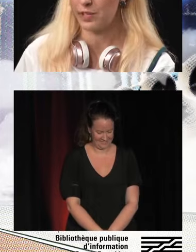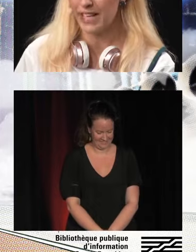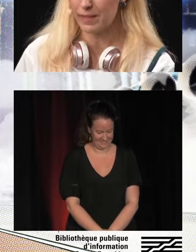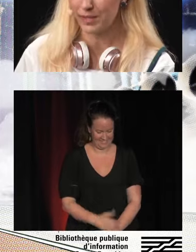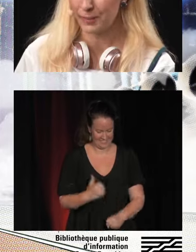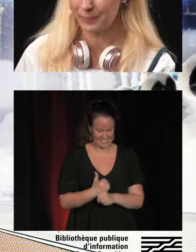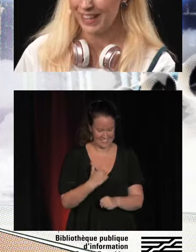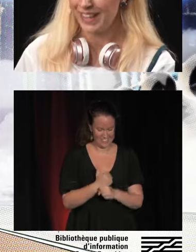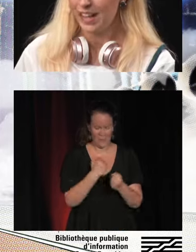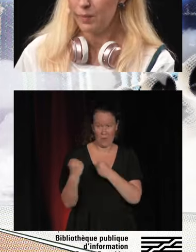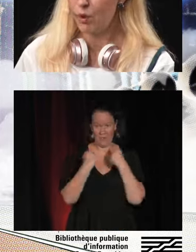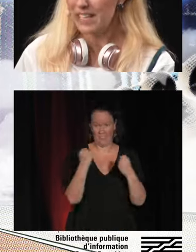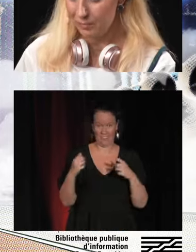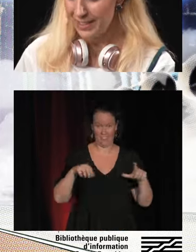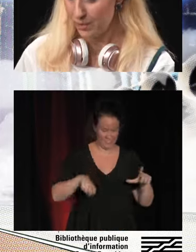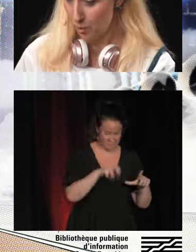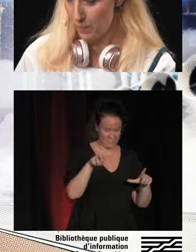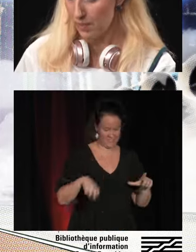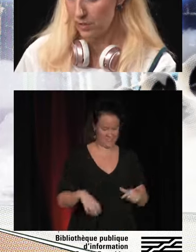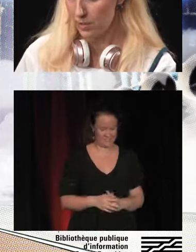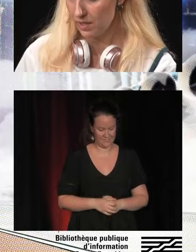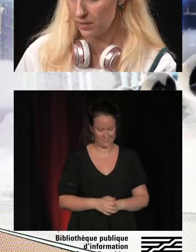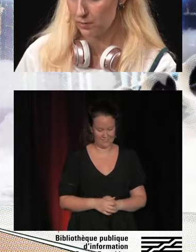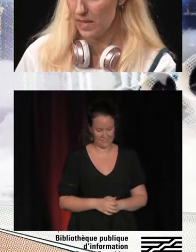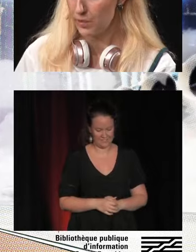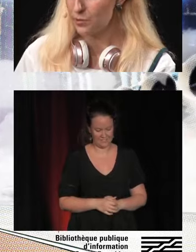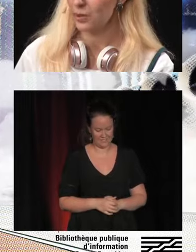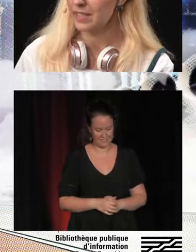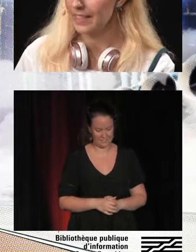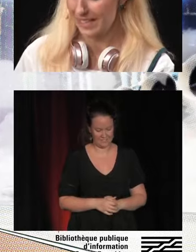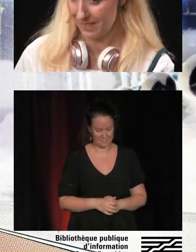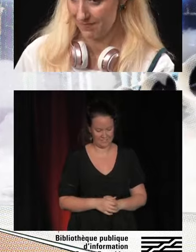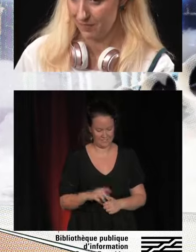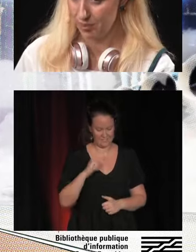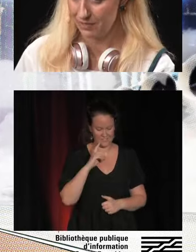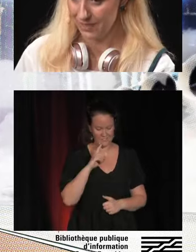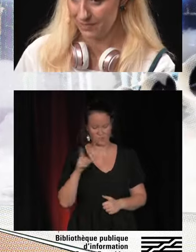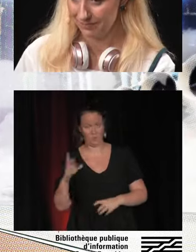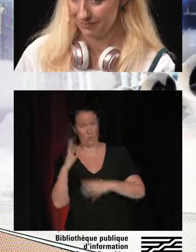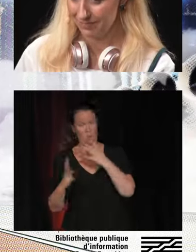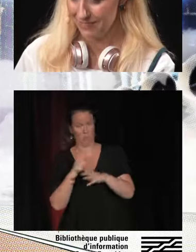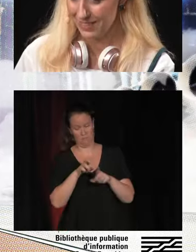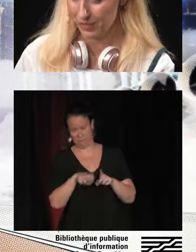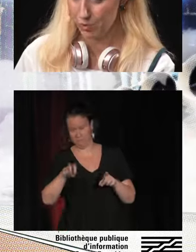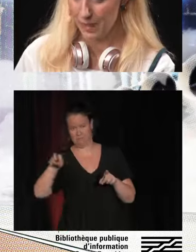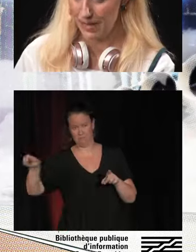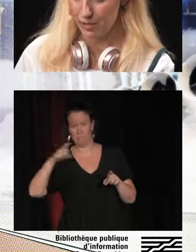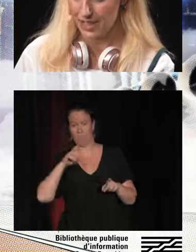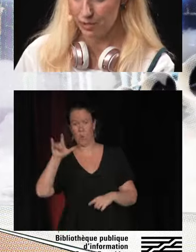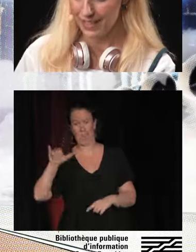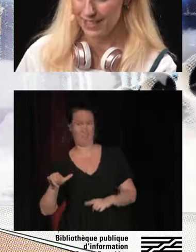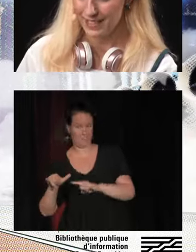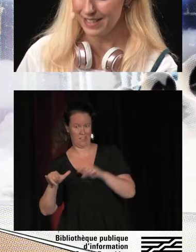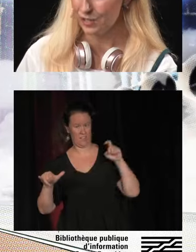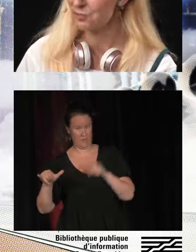fois Super Mario Kart parce que pour aller vite dans Super Mario World, vous devez appuyer sur Y pour aller vite. Dans Super Mario